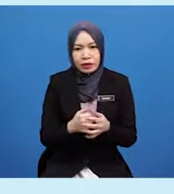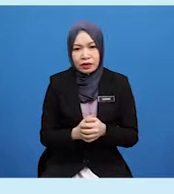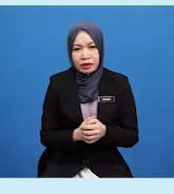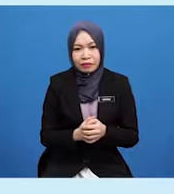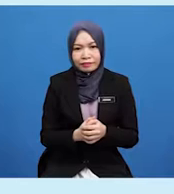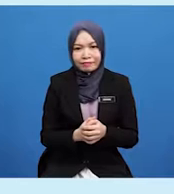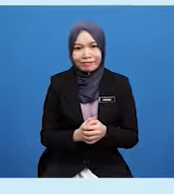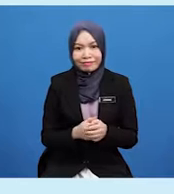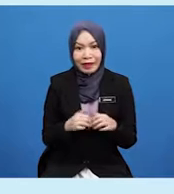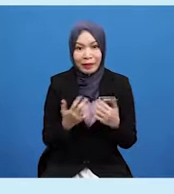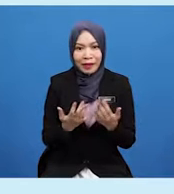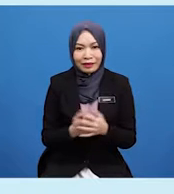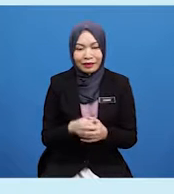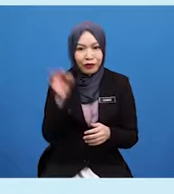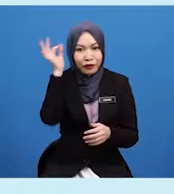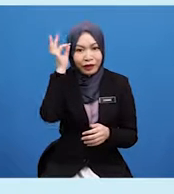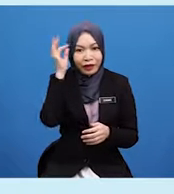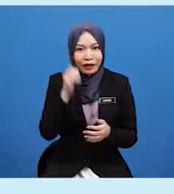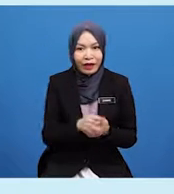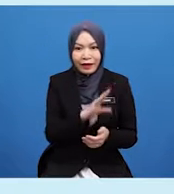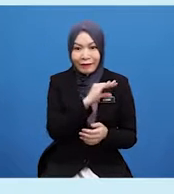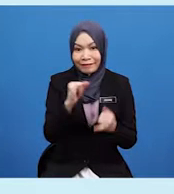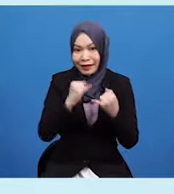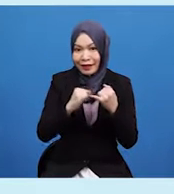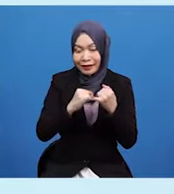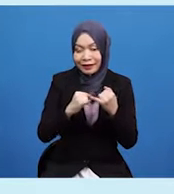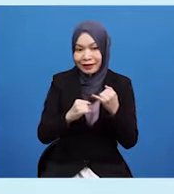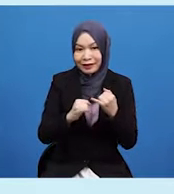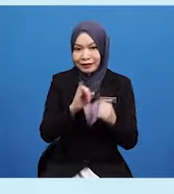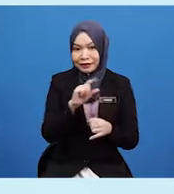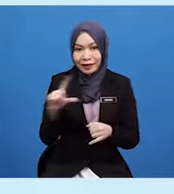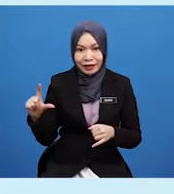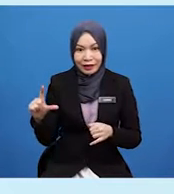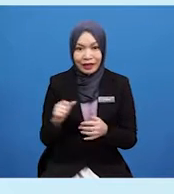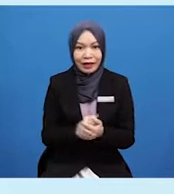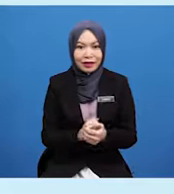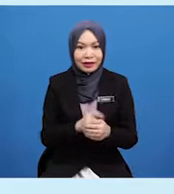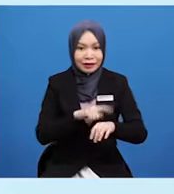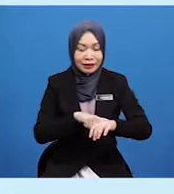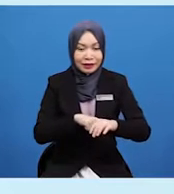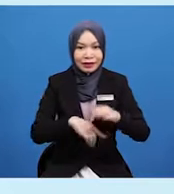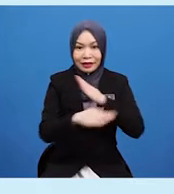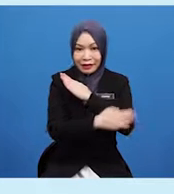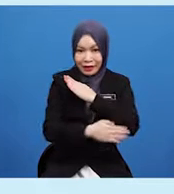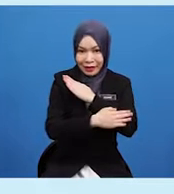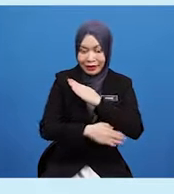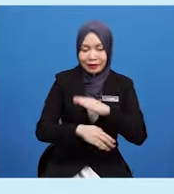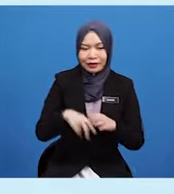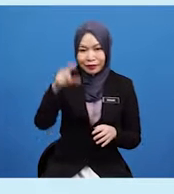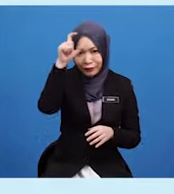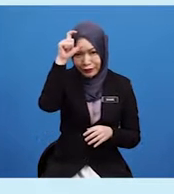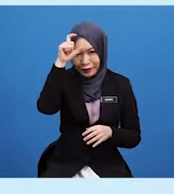akhir sekali Allah lokasi di negara Turki yaitu syattar Hulk